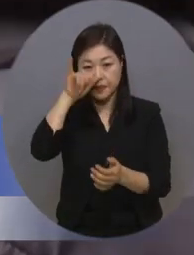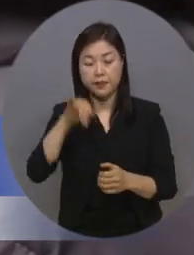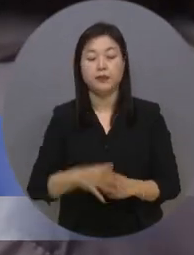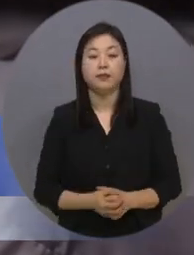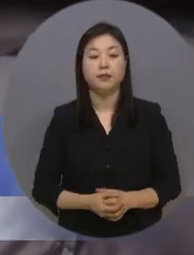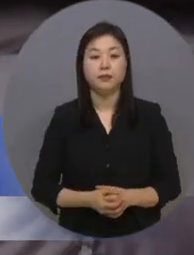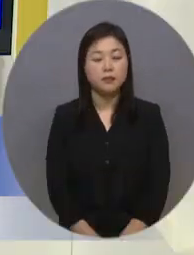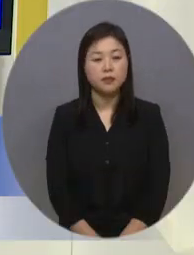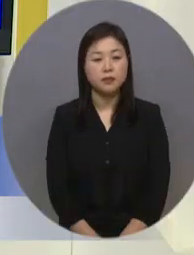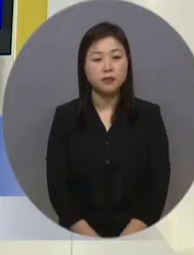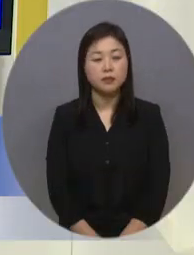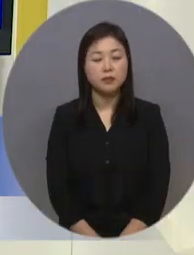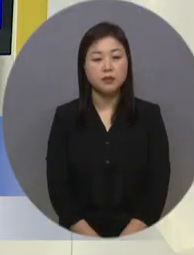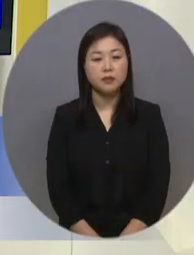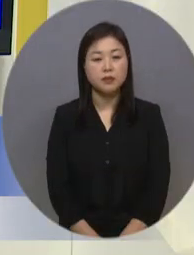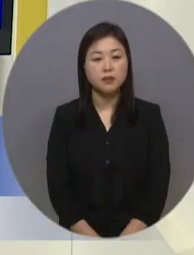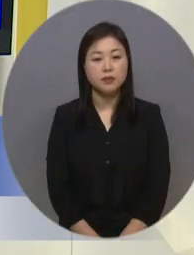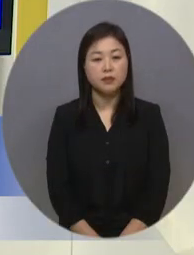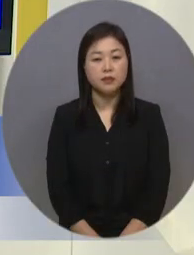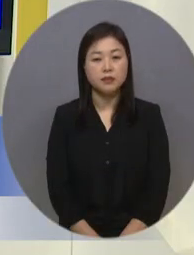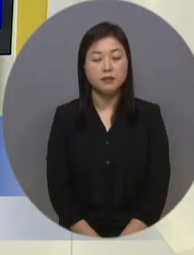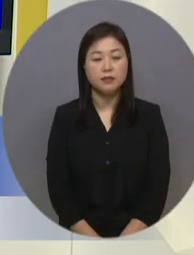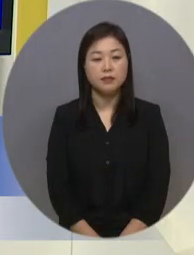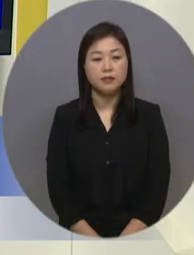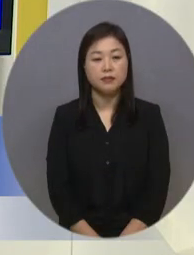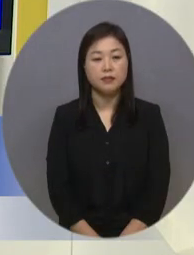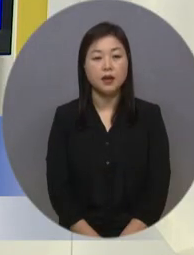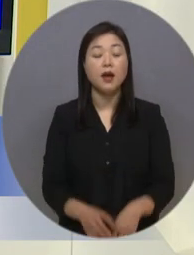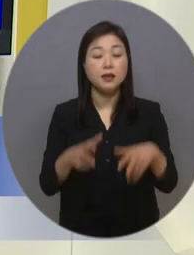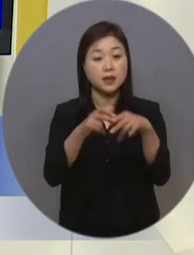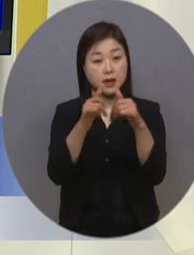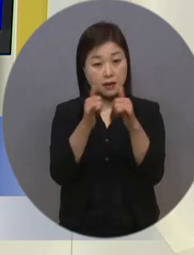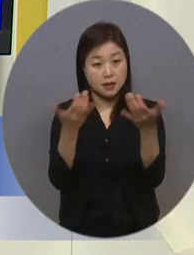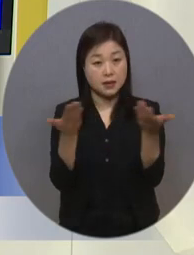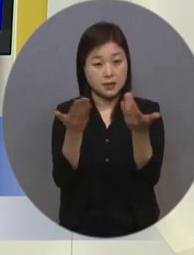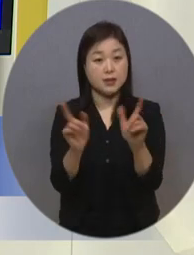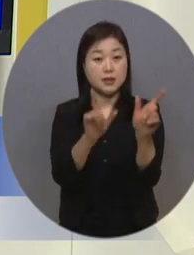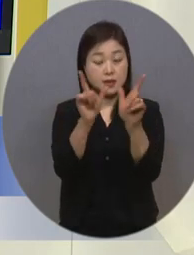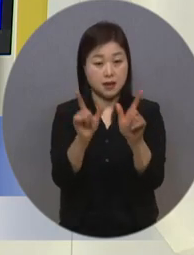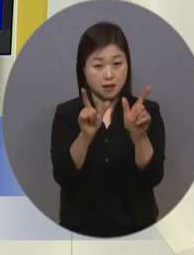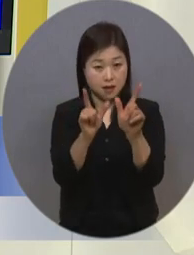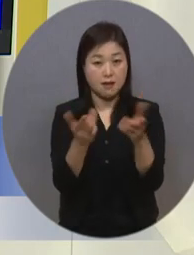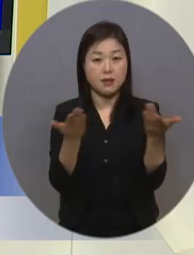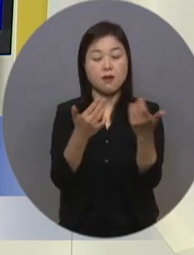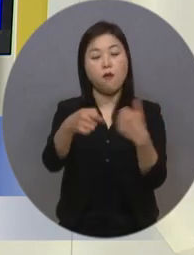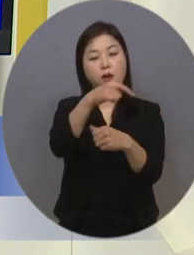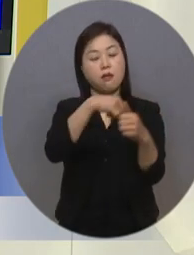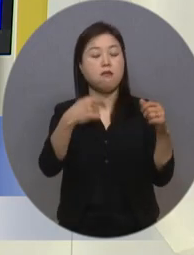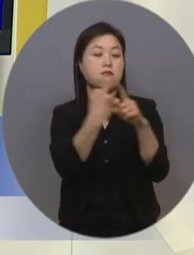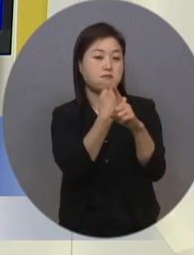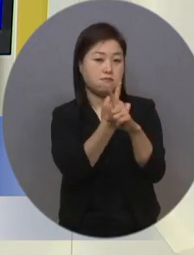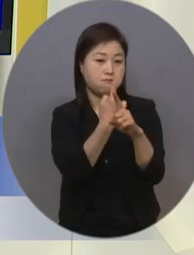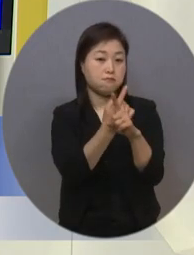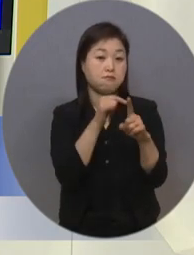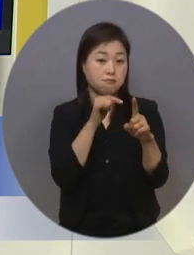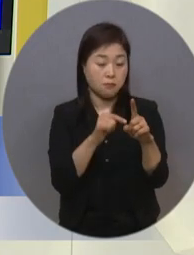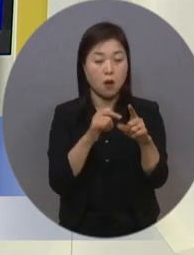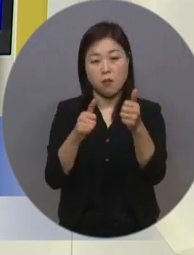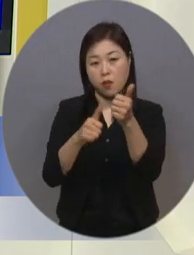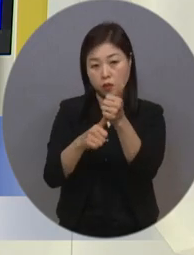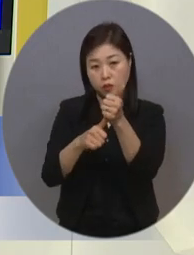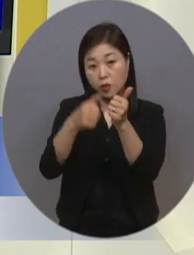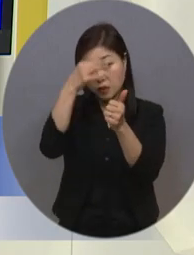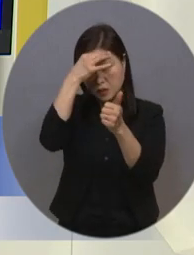예정입니다. 다음 소식입니다. 장애인들의 직업생활과 근로환경 개선에 있어